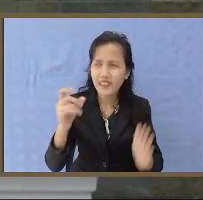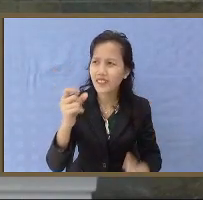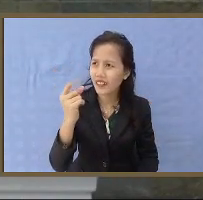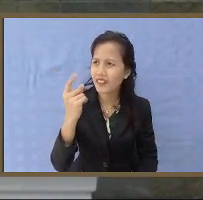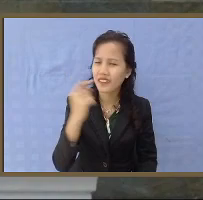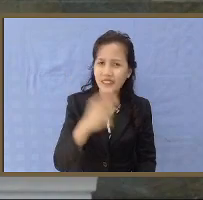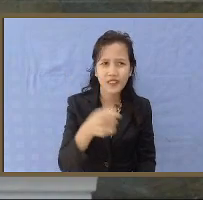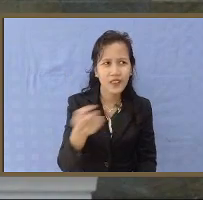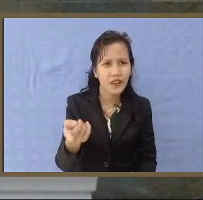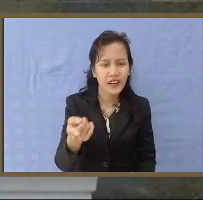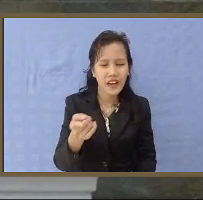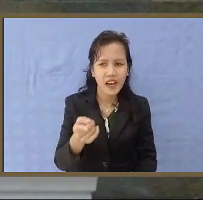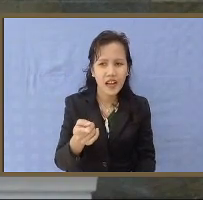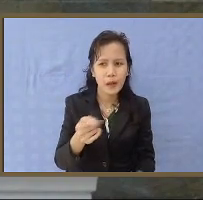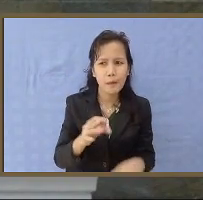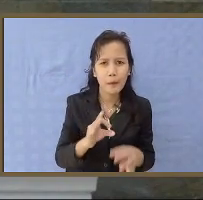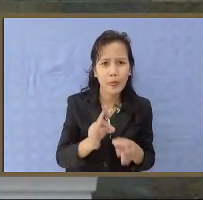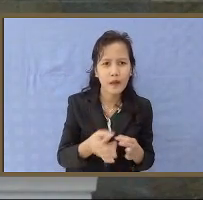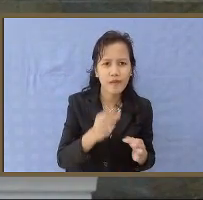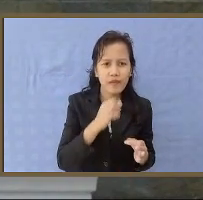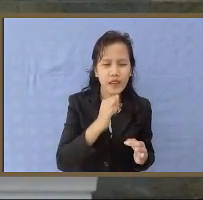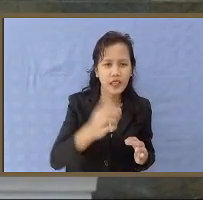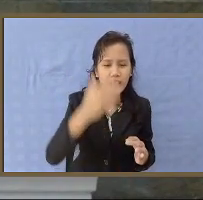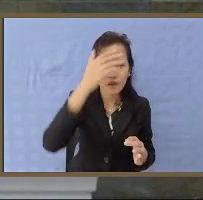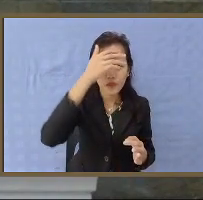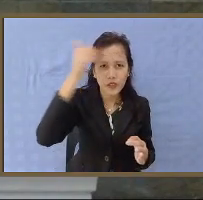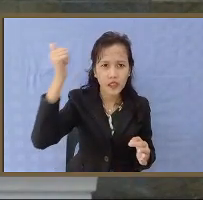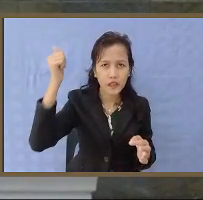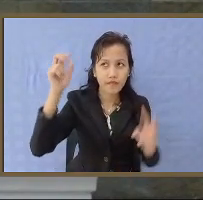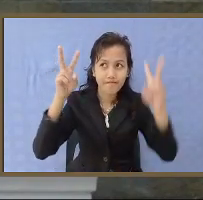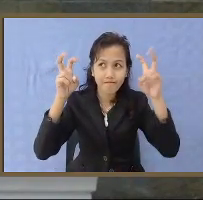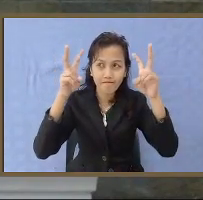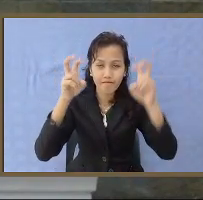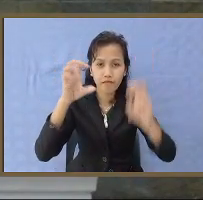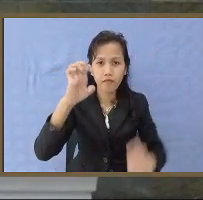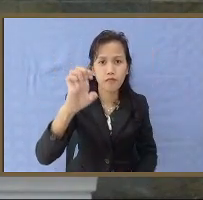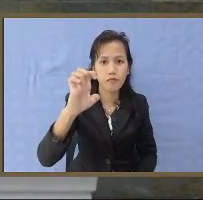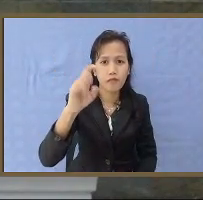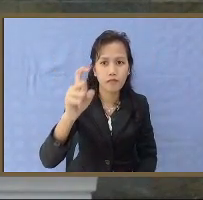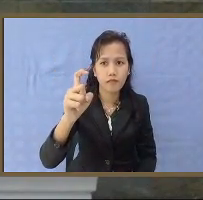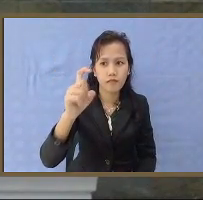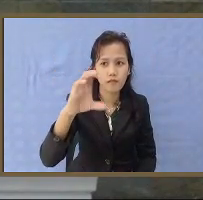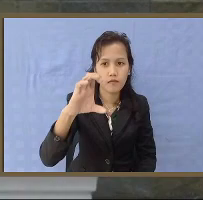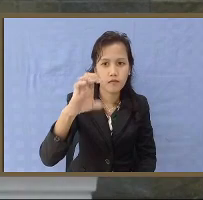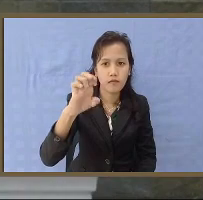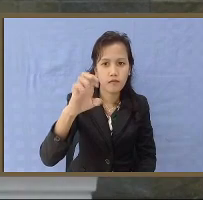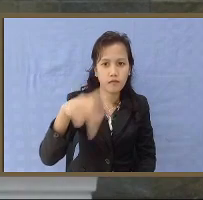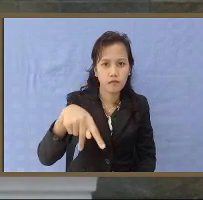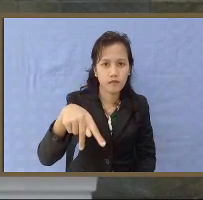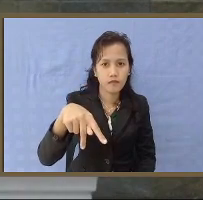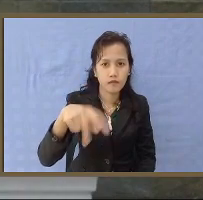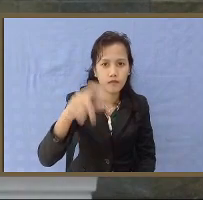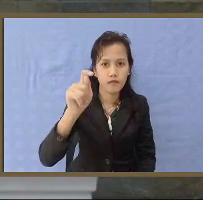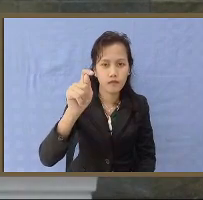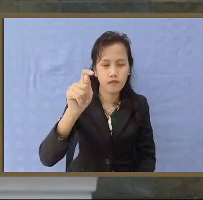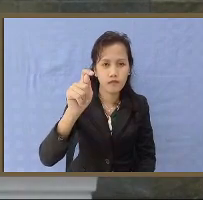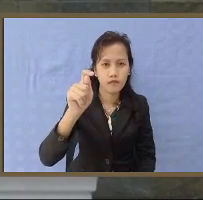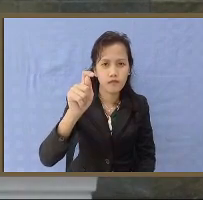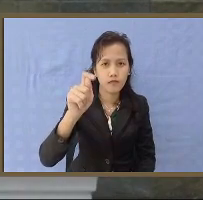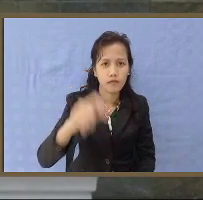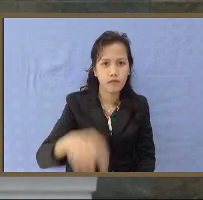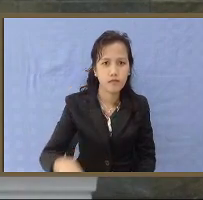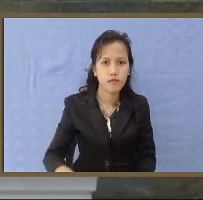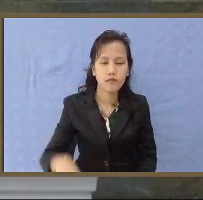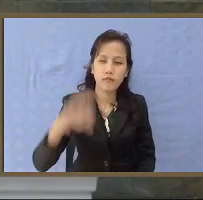niyo, pag hindi niyo makalimutan yung salitang except, mga kapatid, pwede yung ipasok dyan. Except, nagawin